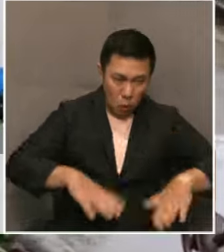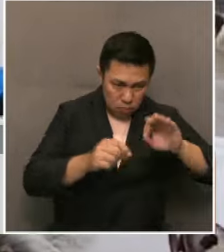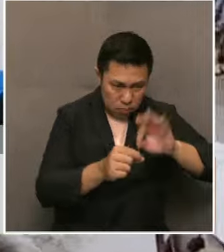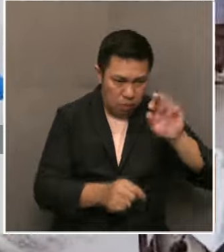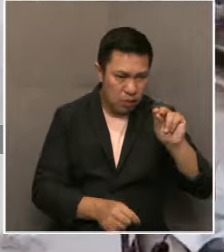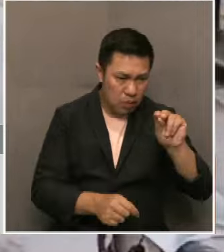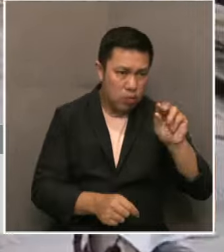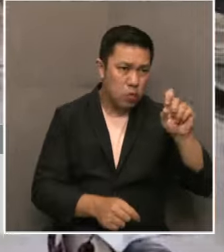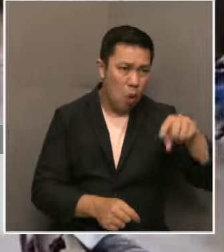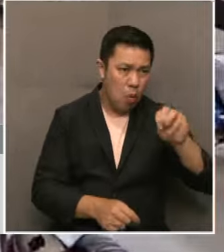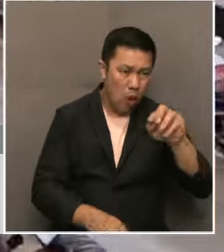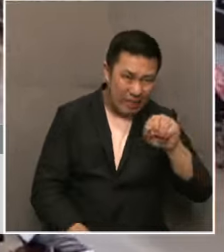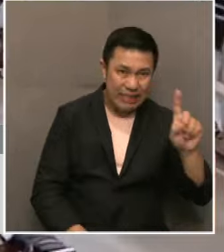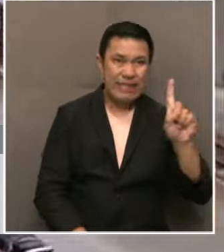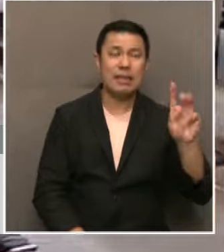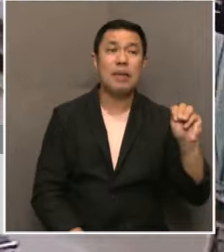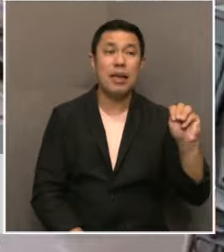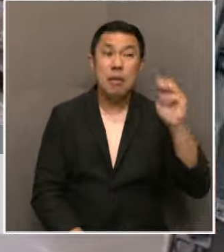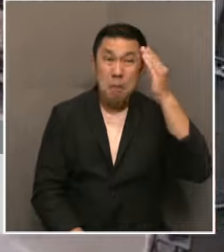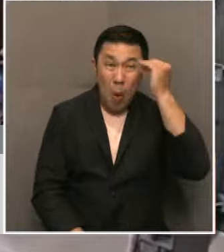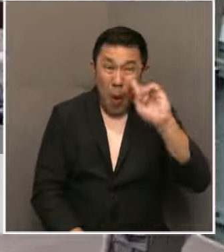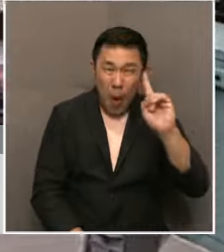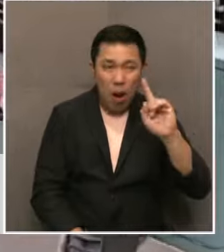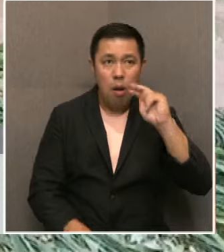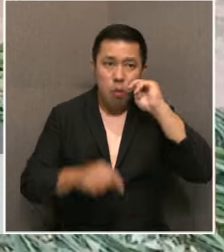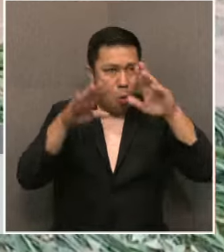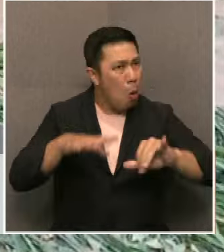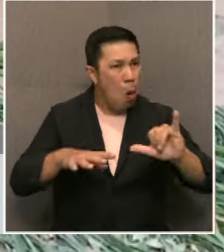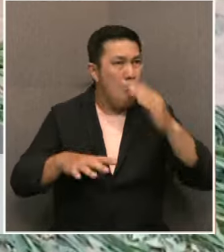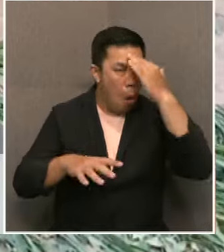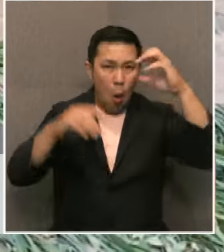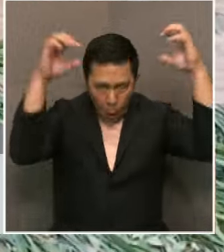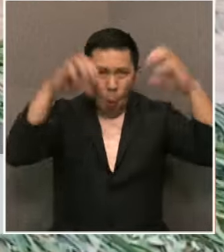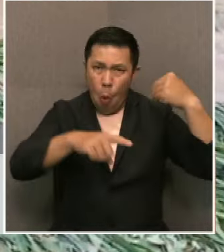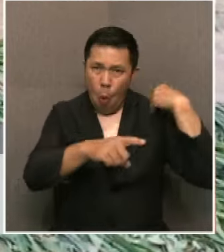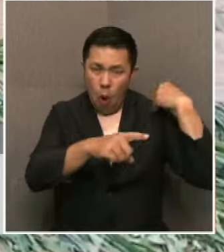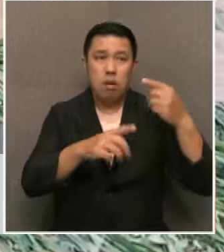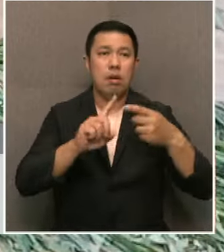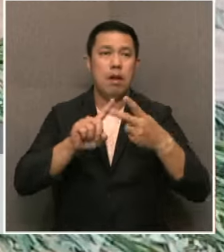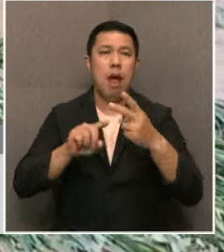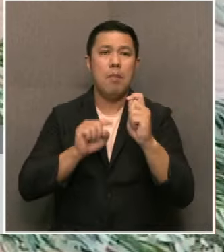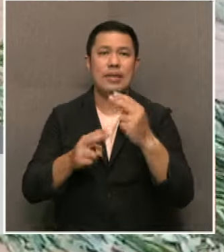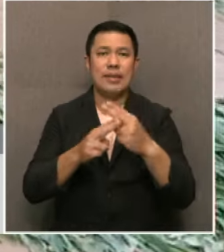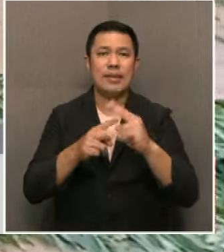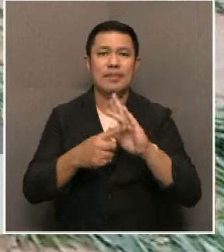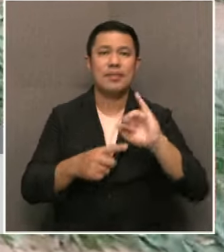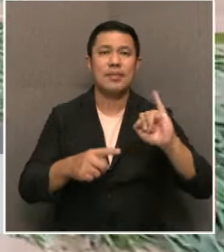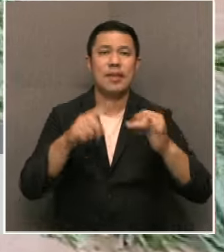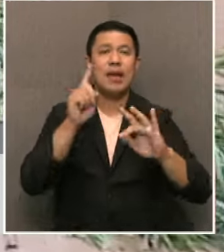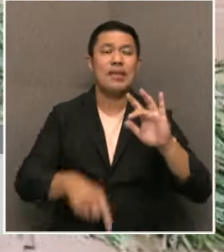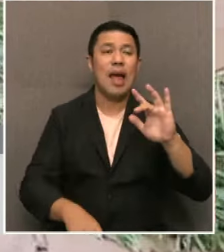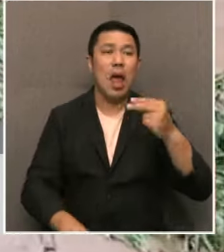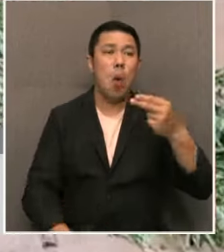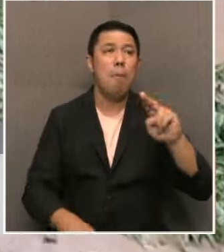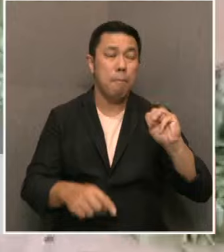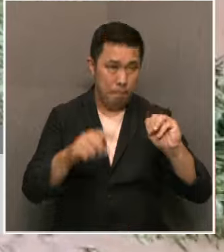งเนื่องจากในพื้นที่ยังคงมีฝนตกต่อเนื่องส่วนที่อำเภอแจ้ห่มรายงานน้ำป่าไหลหลากน้ำท่ว